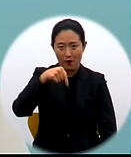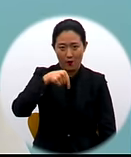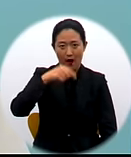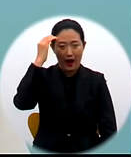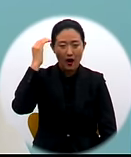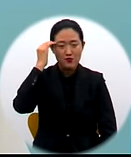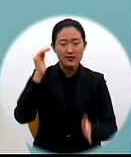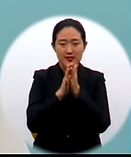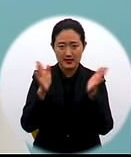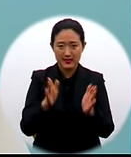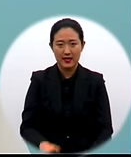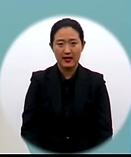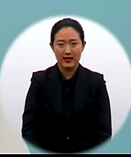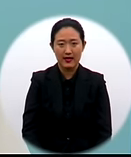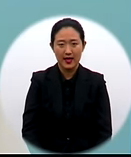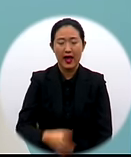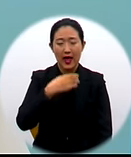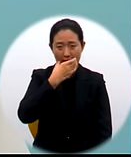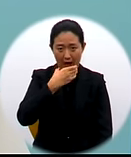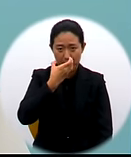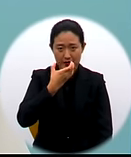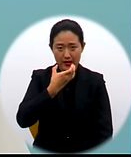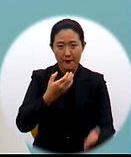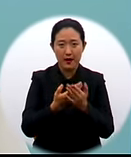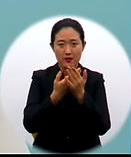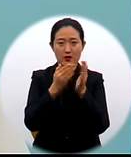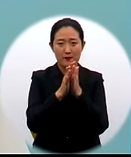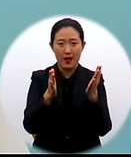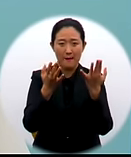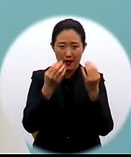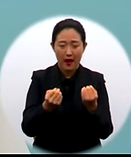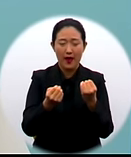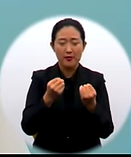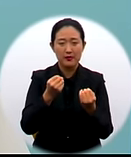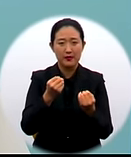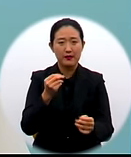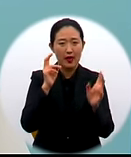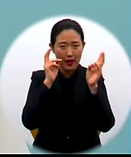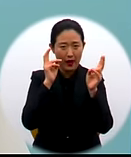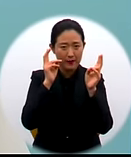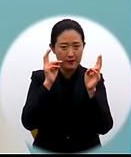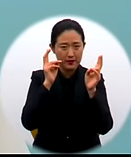반대예요. iOS, 그러니까 애플이 급등하기 시작하면서 많은 모바일 개발자들이 이 애플 생태계로